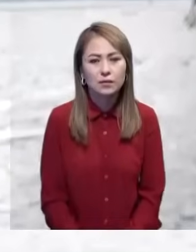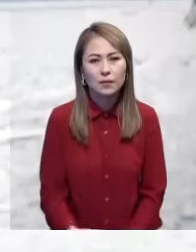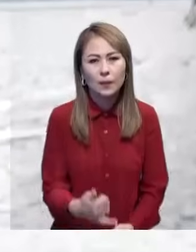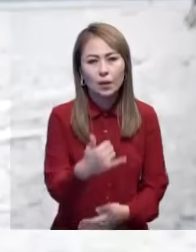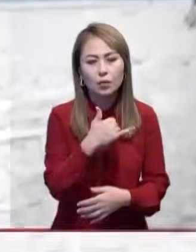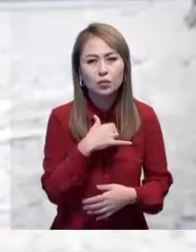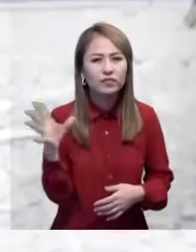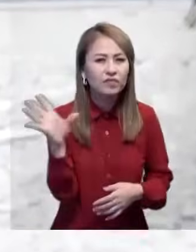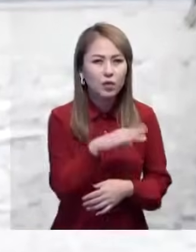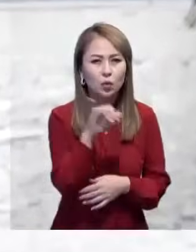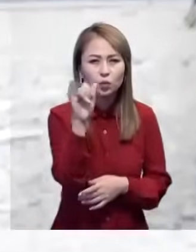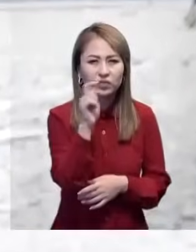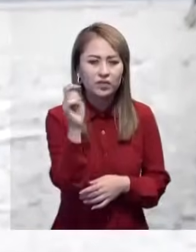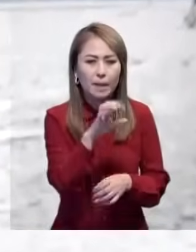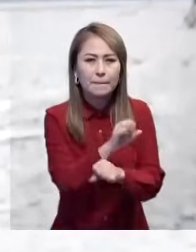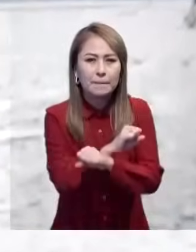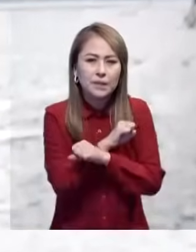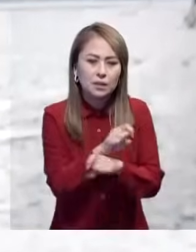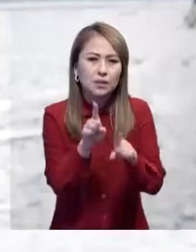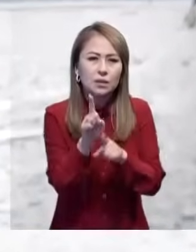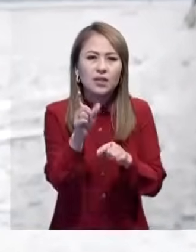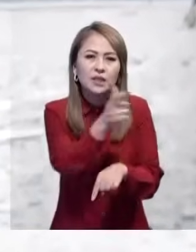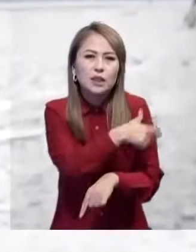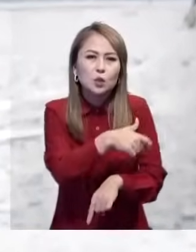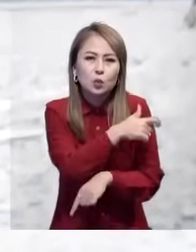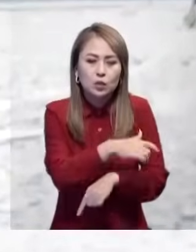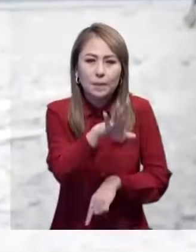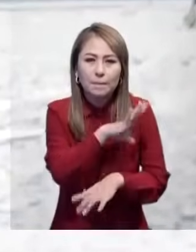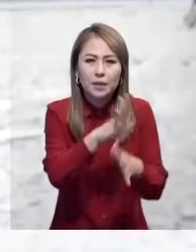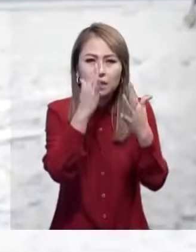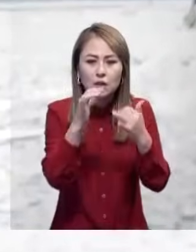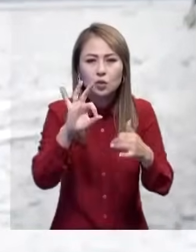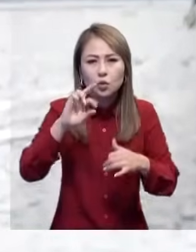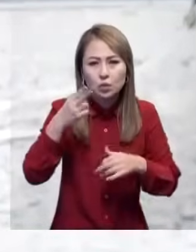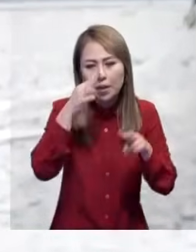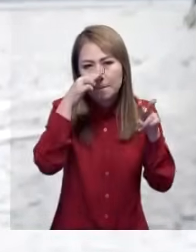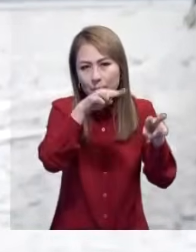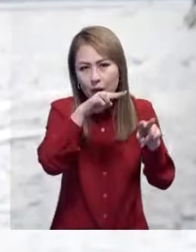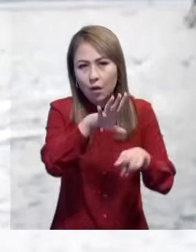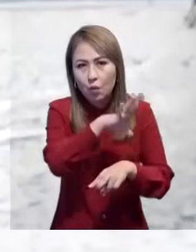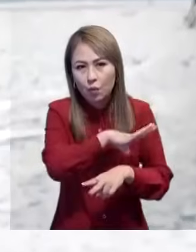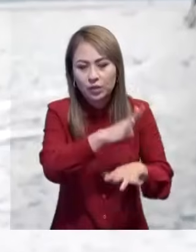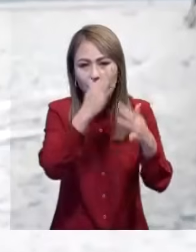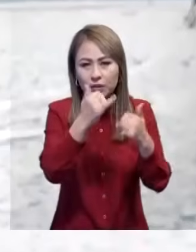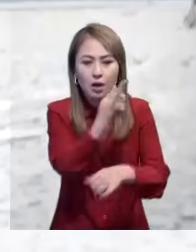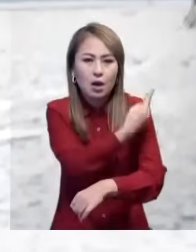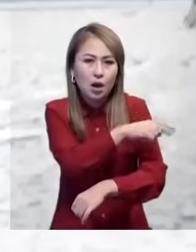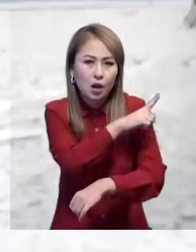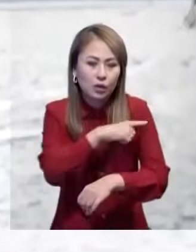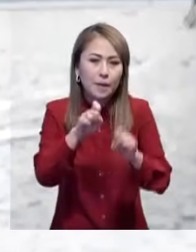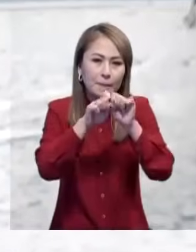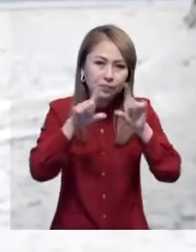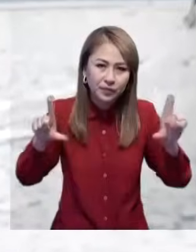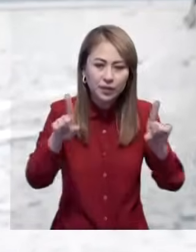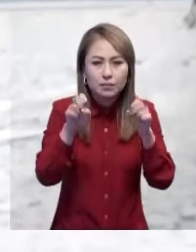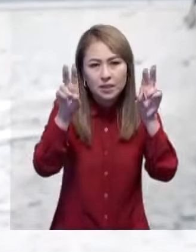штаб. Штаб құрылып, мамандар демалыс күндері кезекшілікте болды. Әлеуметтік нысандарды бақылауға алдық. Яғни, ауруханалар мен